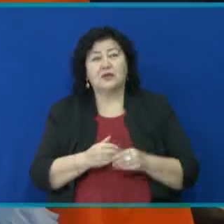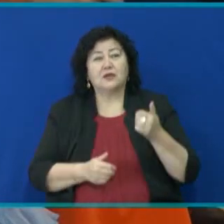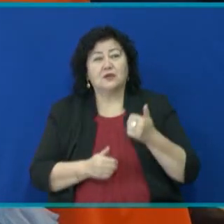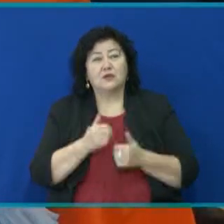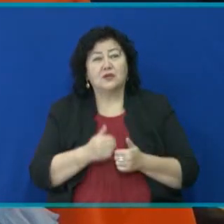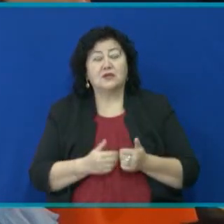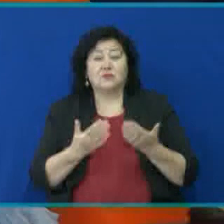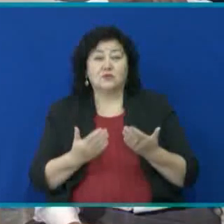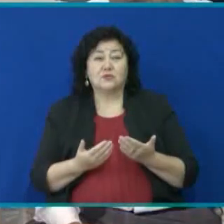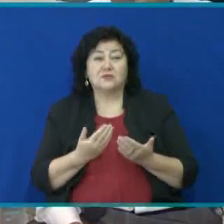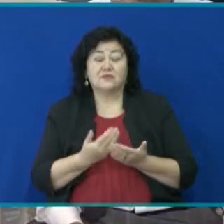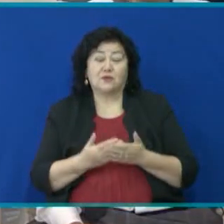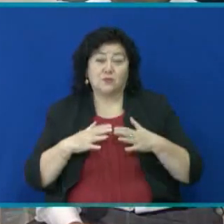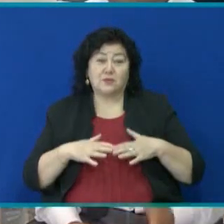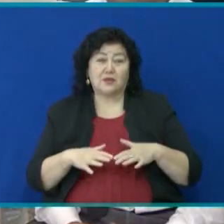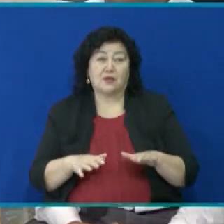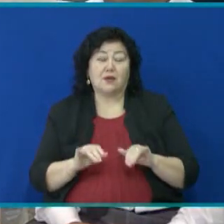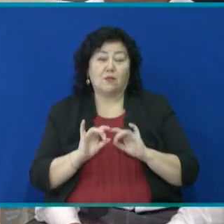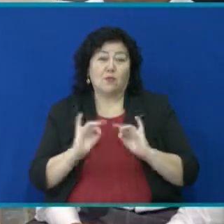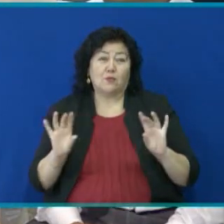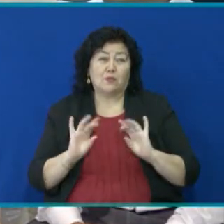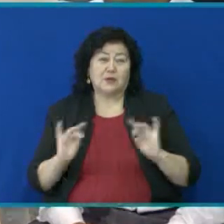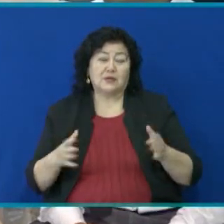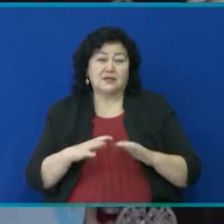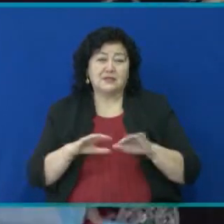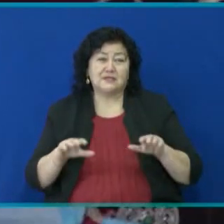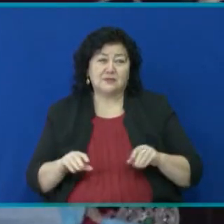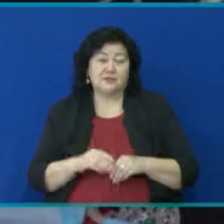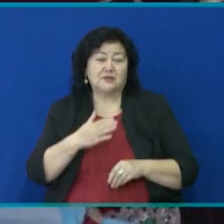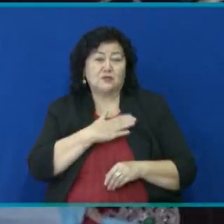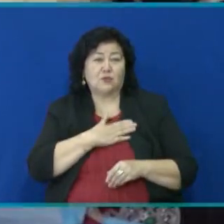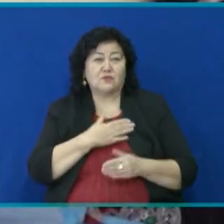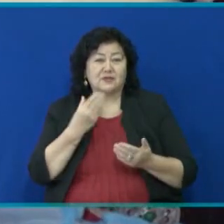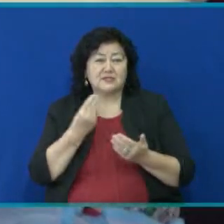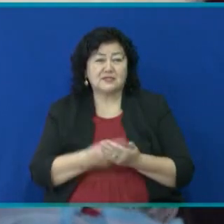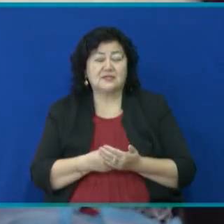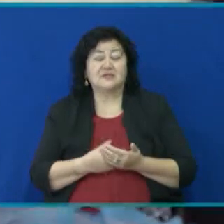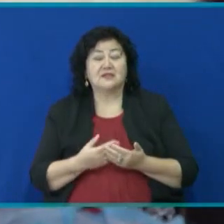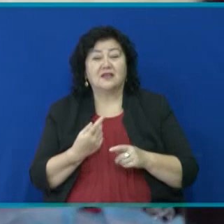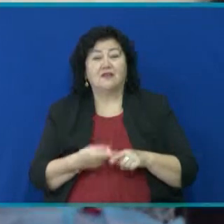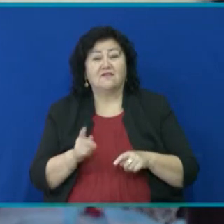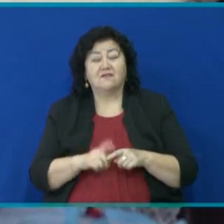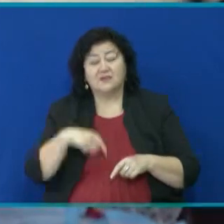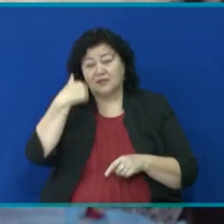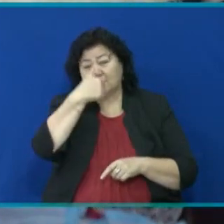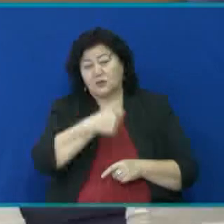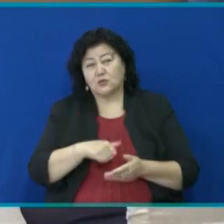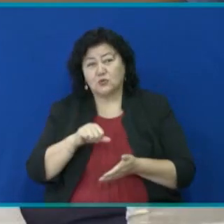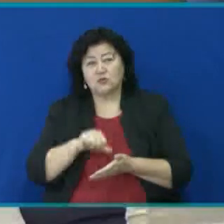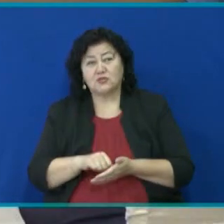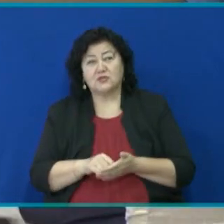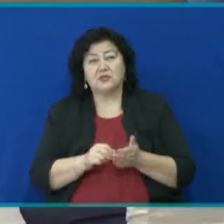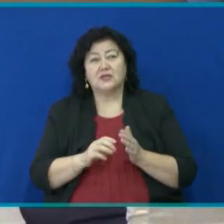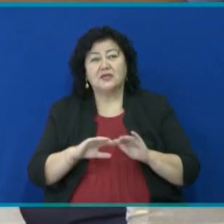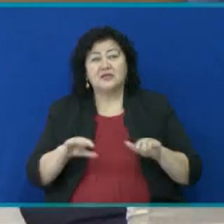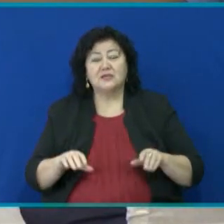конкурс стал своеобразным мероприятием по пропаганде семейных духовно-нравственных ценностей. В этом году в конкурсе также приняли участие